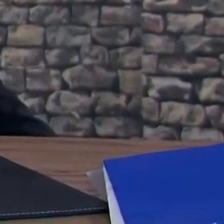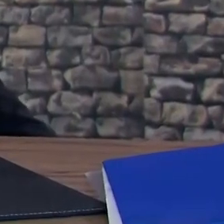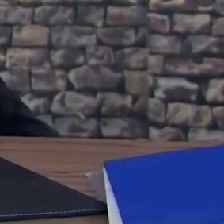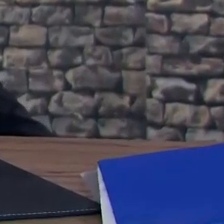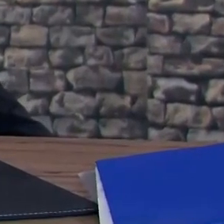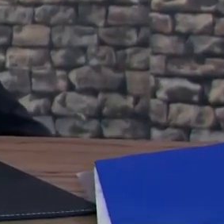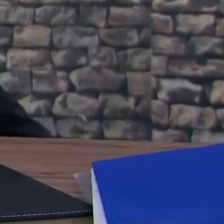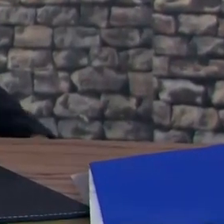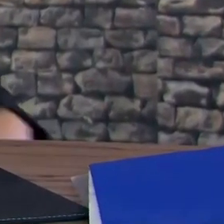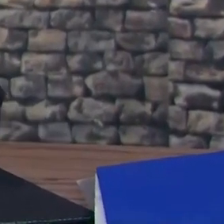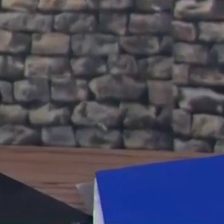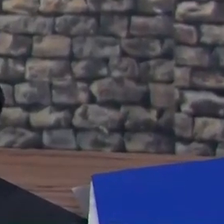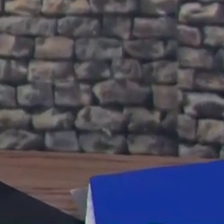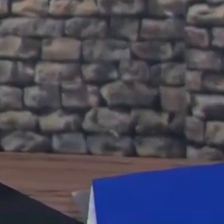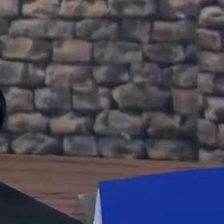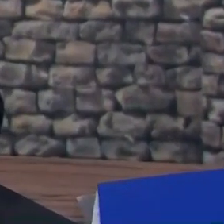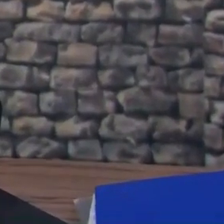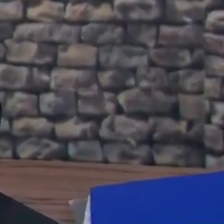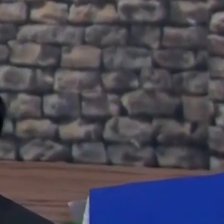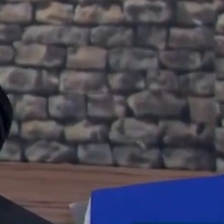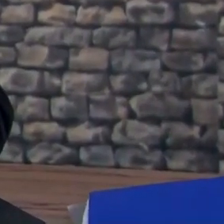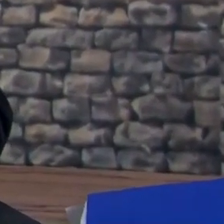sonra sıkıntıyla parmaklarını çıtlattı.